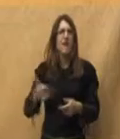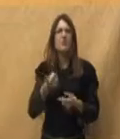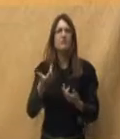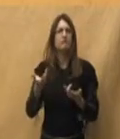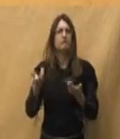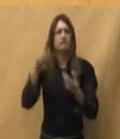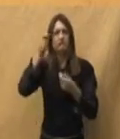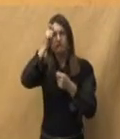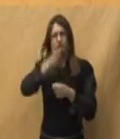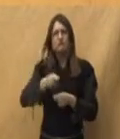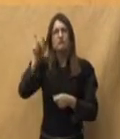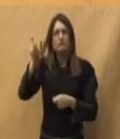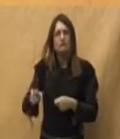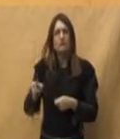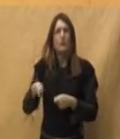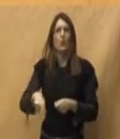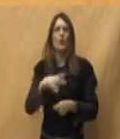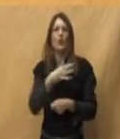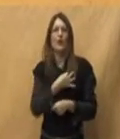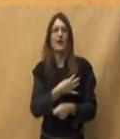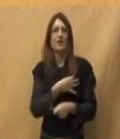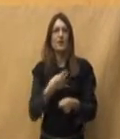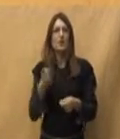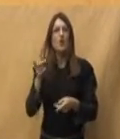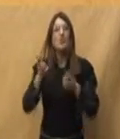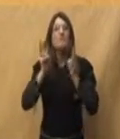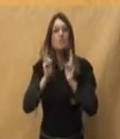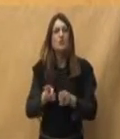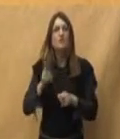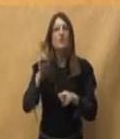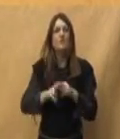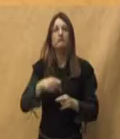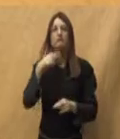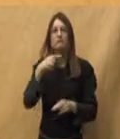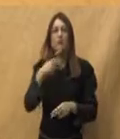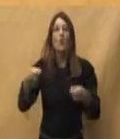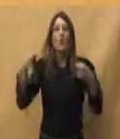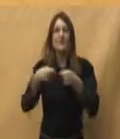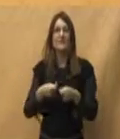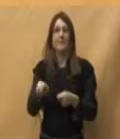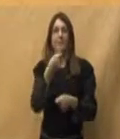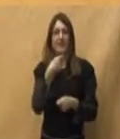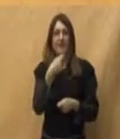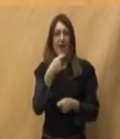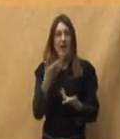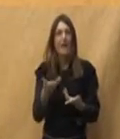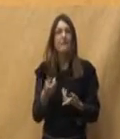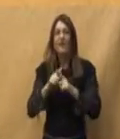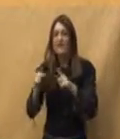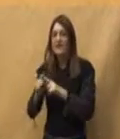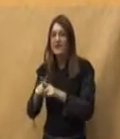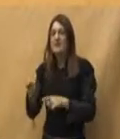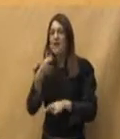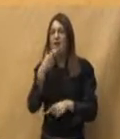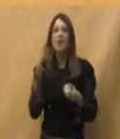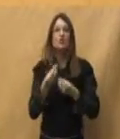najeminentnija osoba u Hrvatskoj koja može vjerodostojno govoriti o prehrani, o namirnicama koje